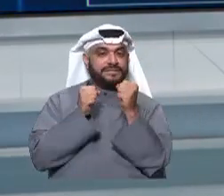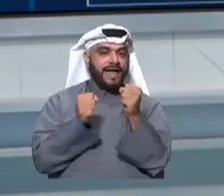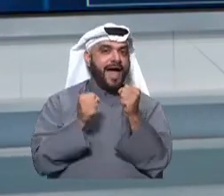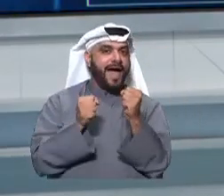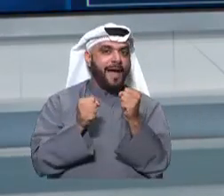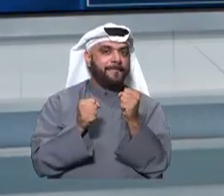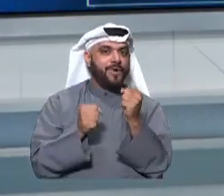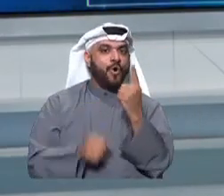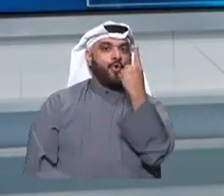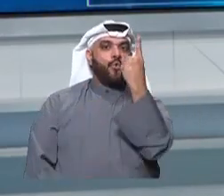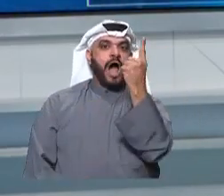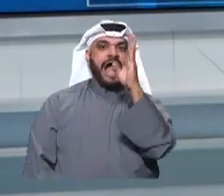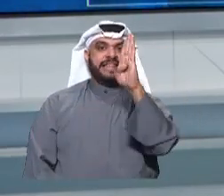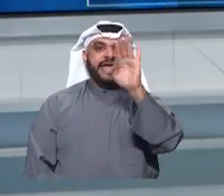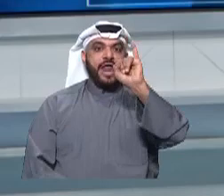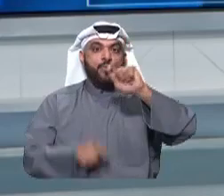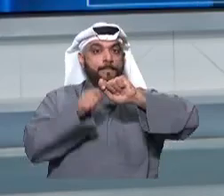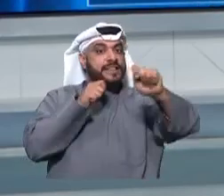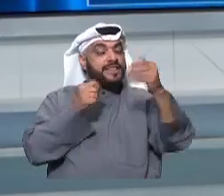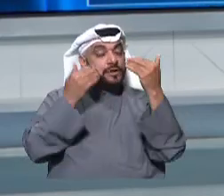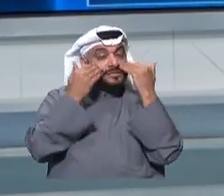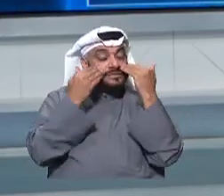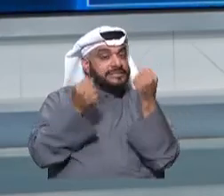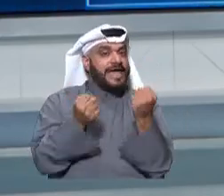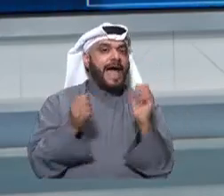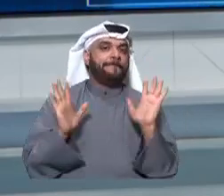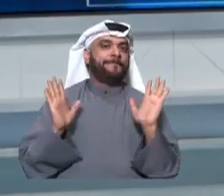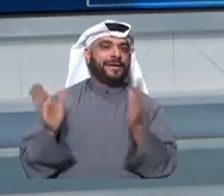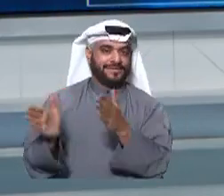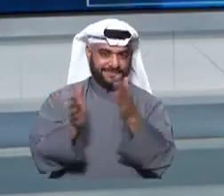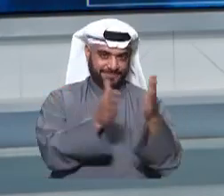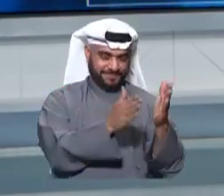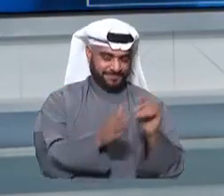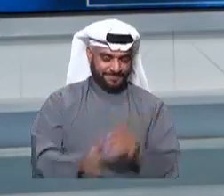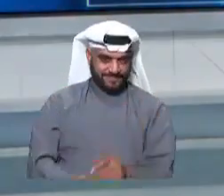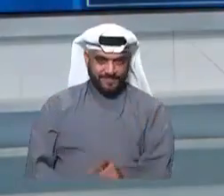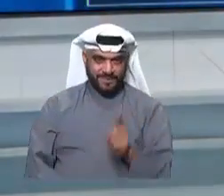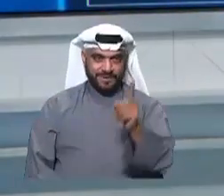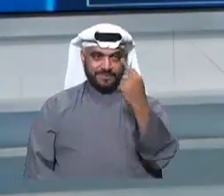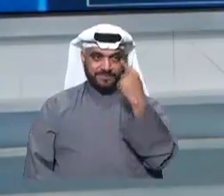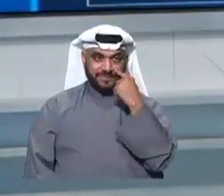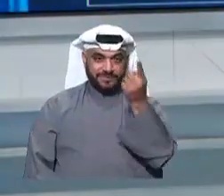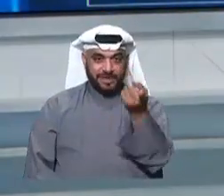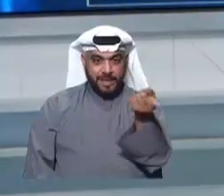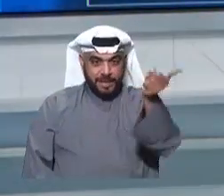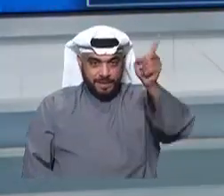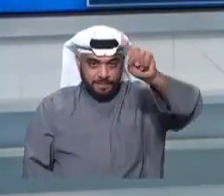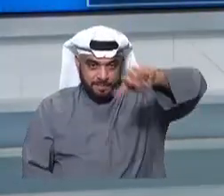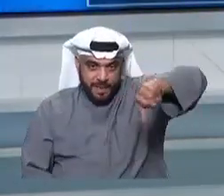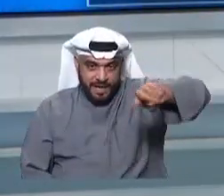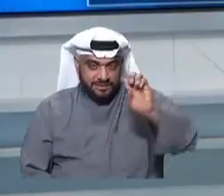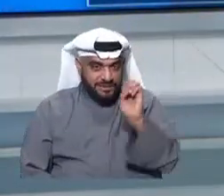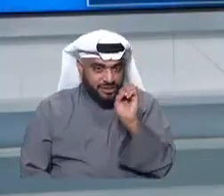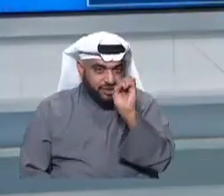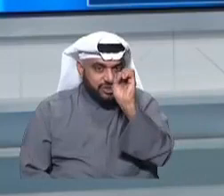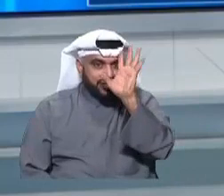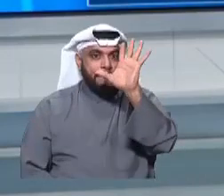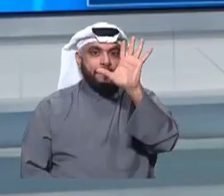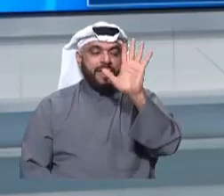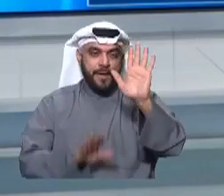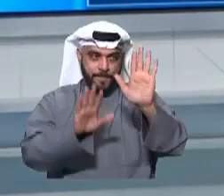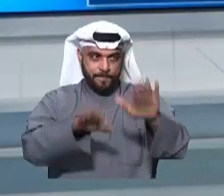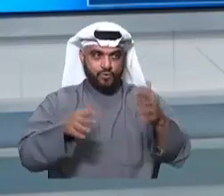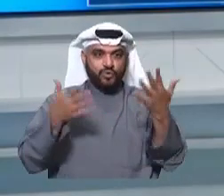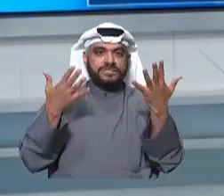الجنوبية الشرقية التي تتراوح سرعتها ما بين 6 إلى 26 كيلومتر في الساعة. صباح يوم الغد، استمرار في الرياح الجنوبية